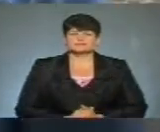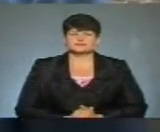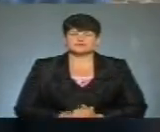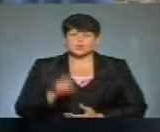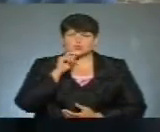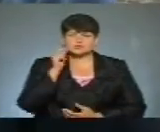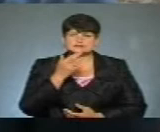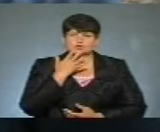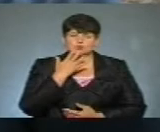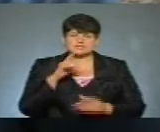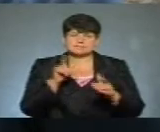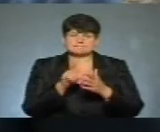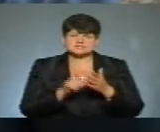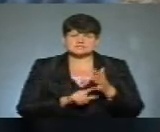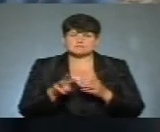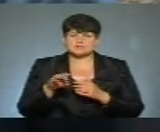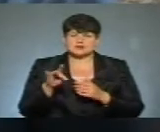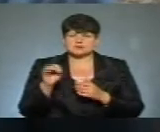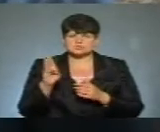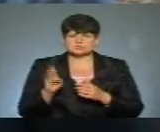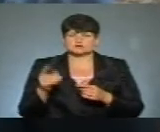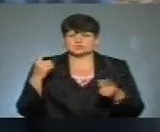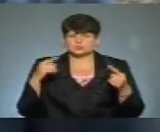Українські народні пісні, марші, твори.